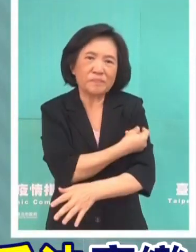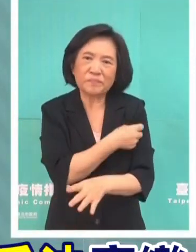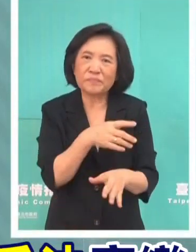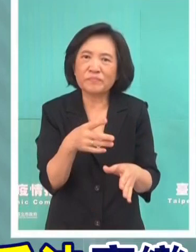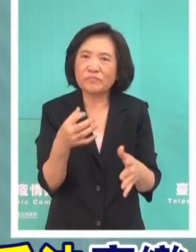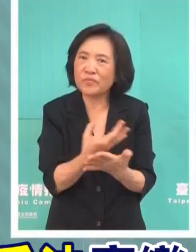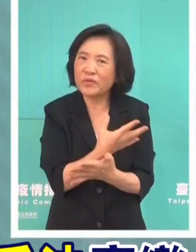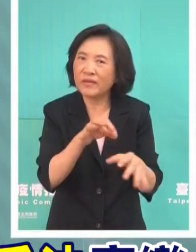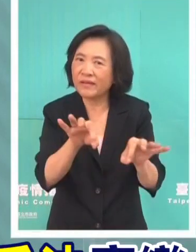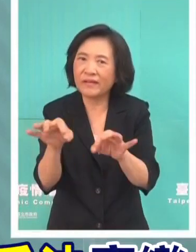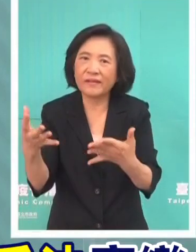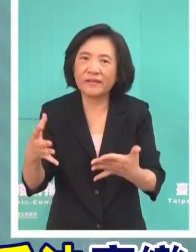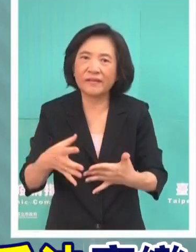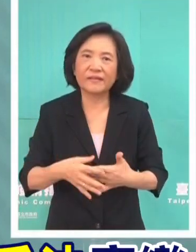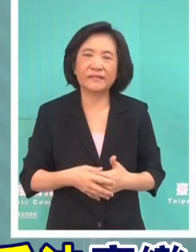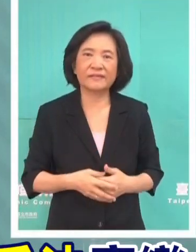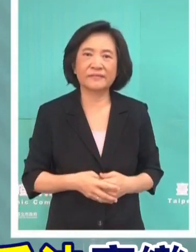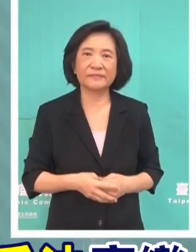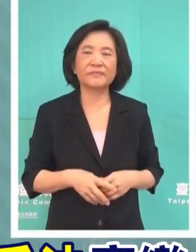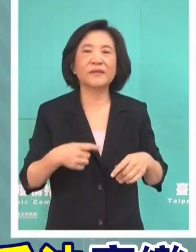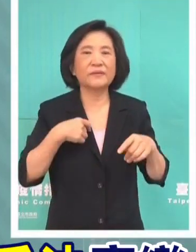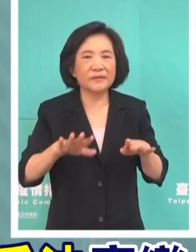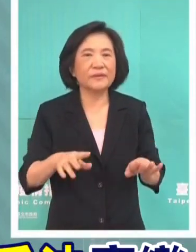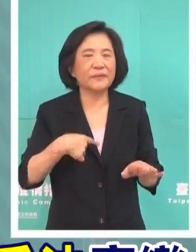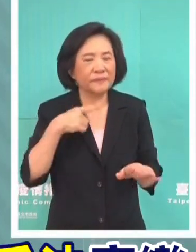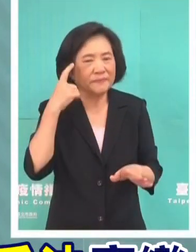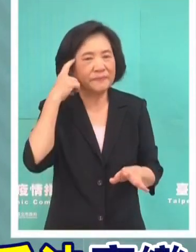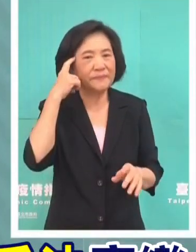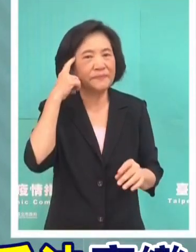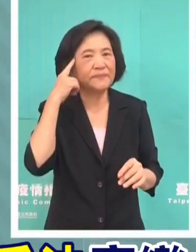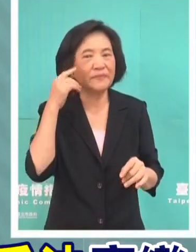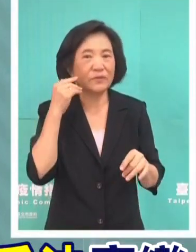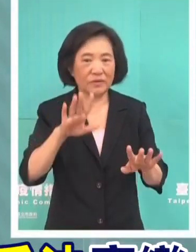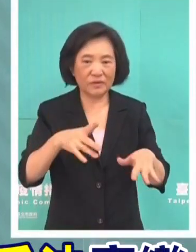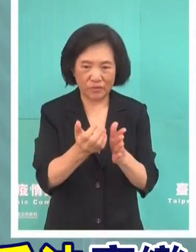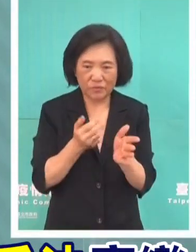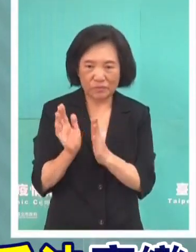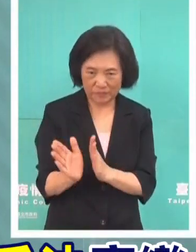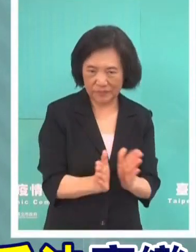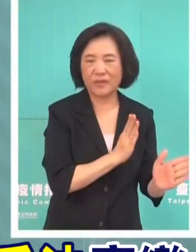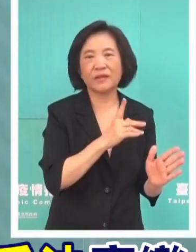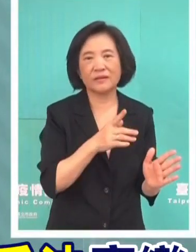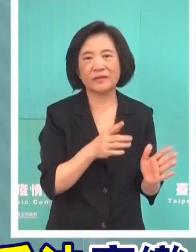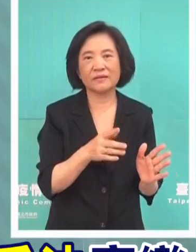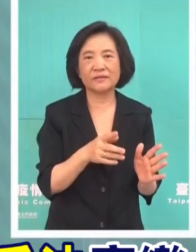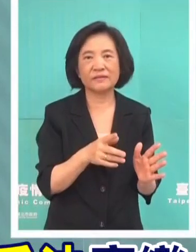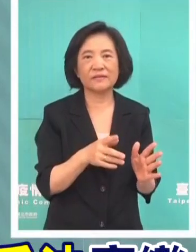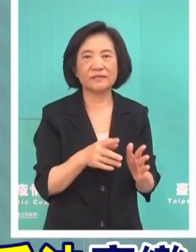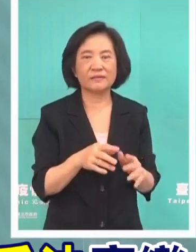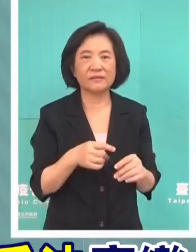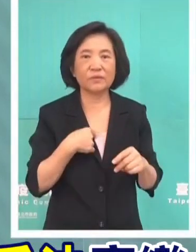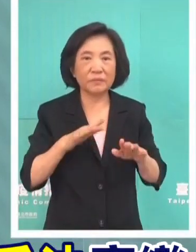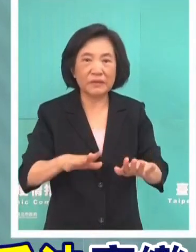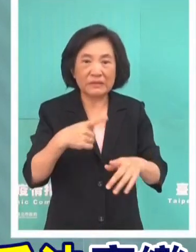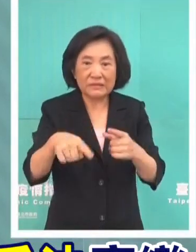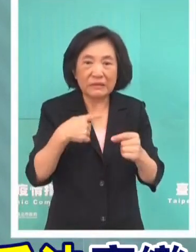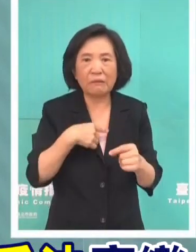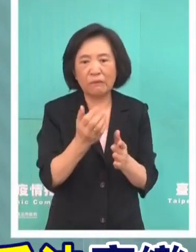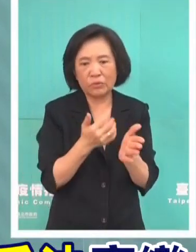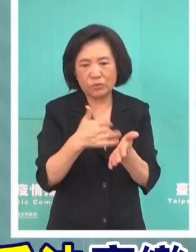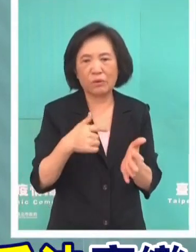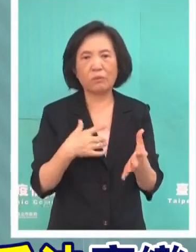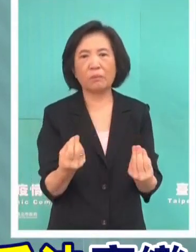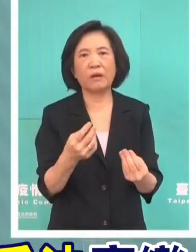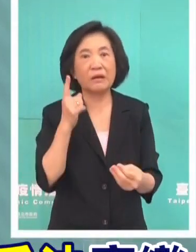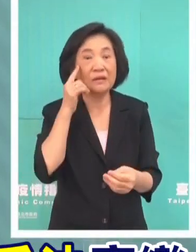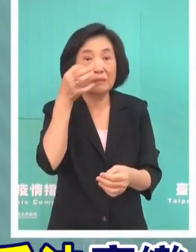的哦、喔，我的态度是这样的，凡事说预备准备嘛哈、喔。那事实上我们今年也没有编预算的，真的要想